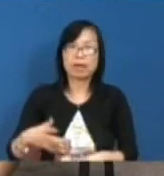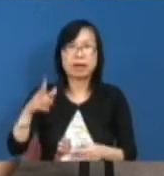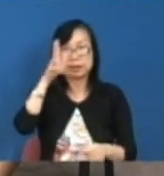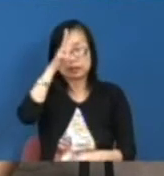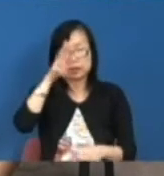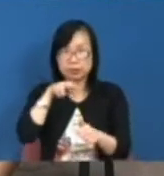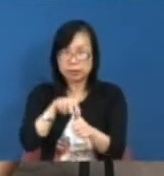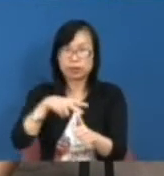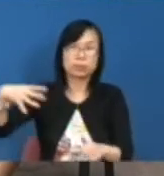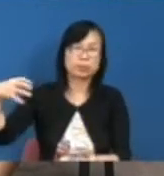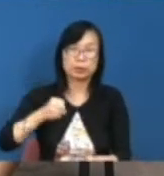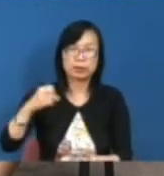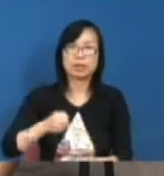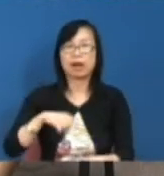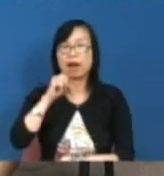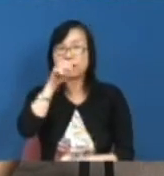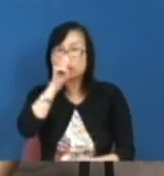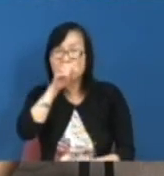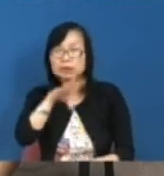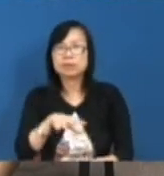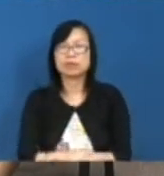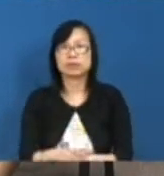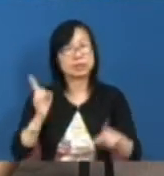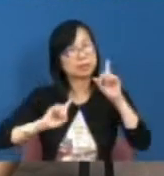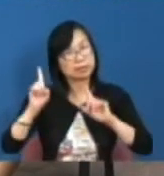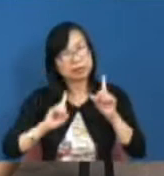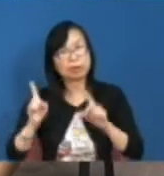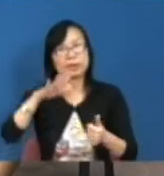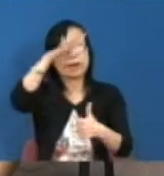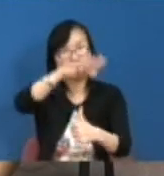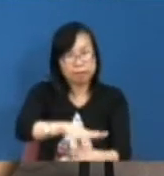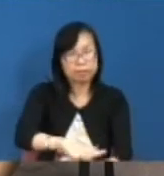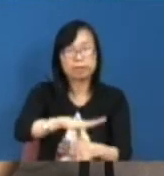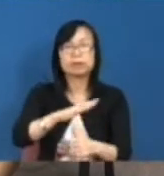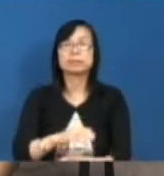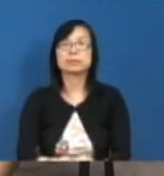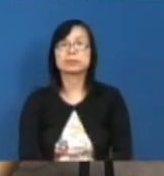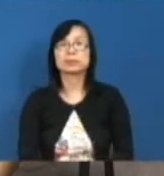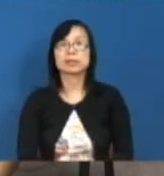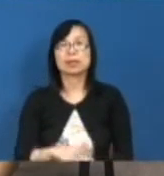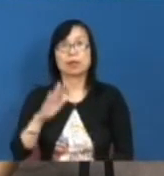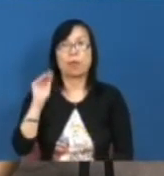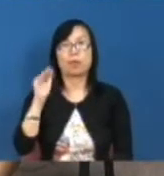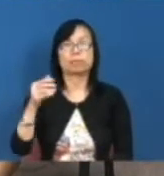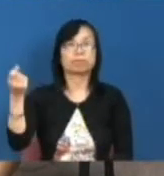啊、言論自由嘅壓制，呢啲咁嘅壓制係可以反對